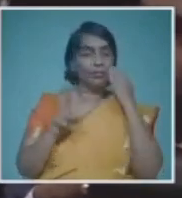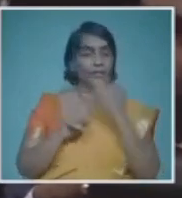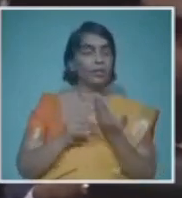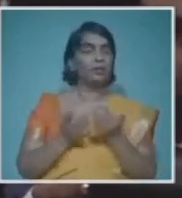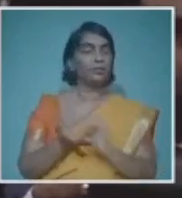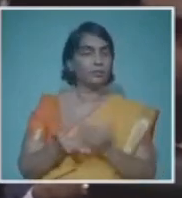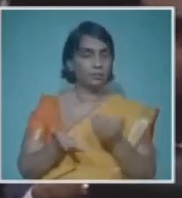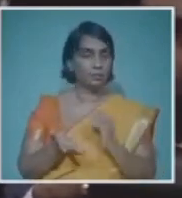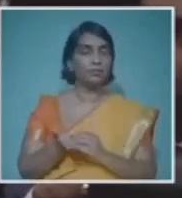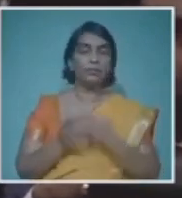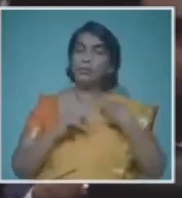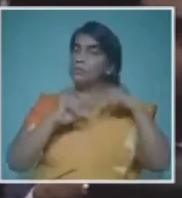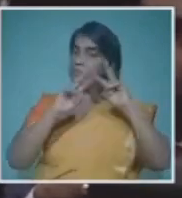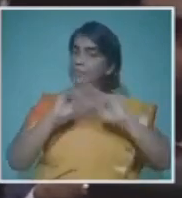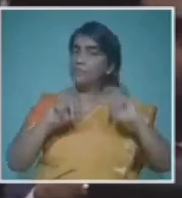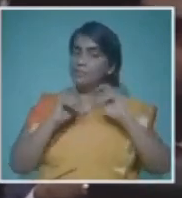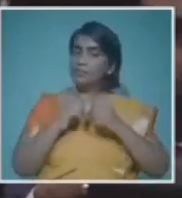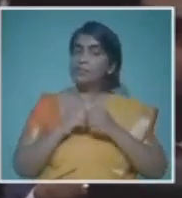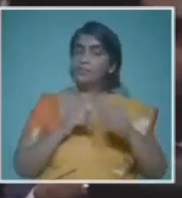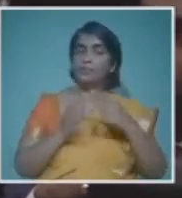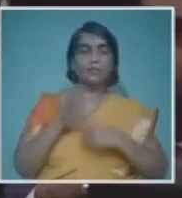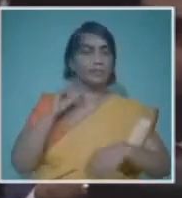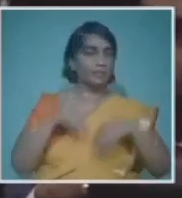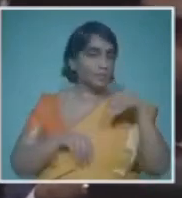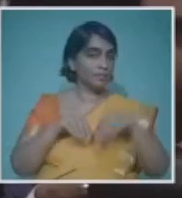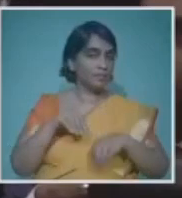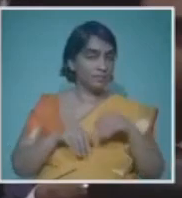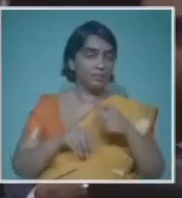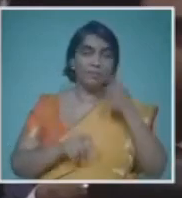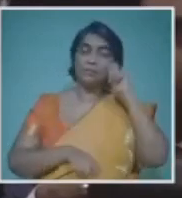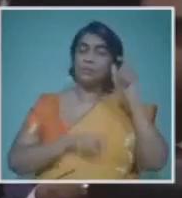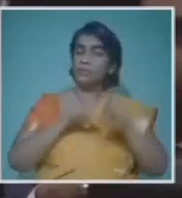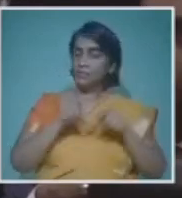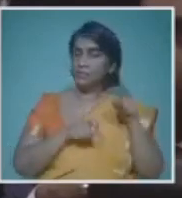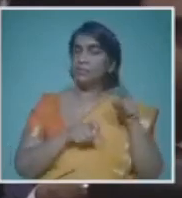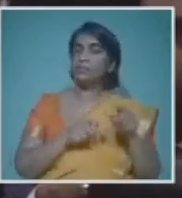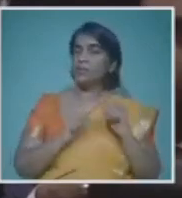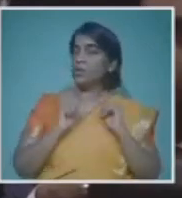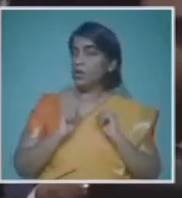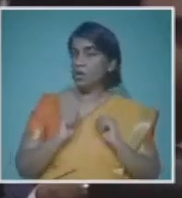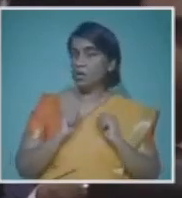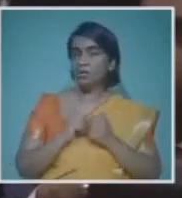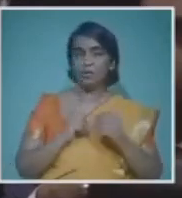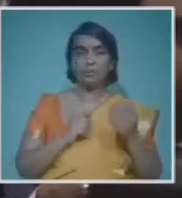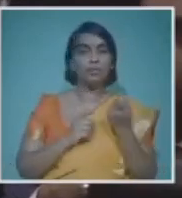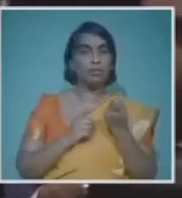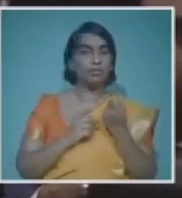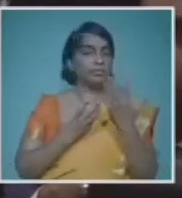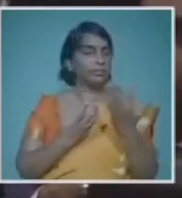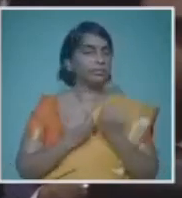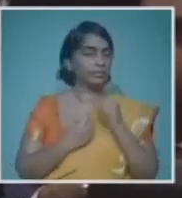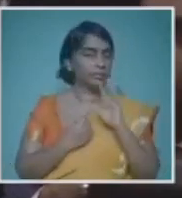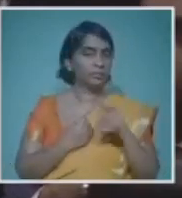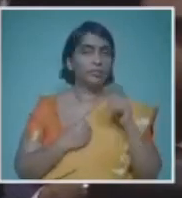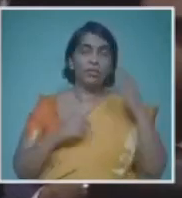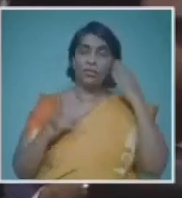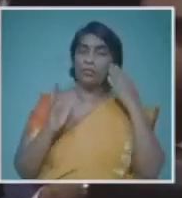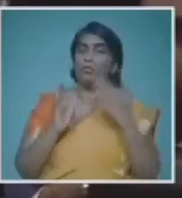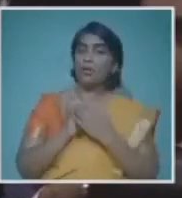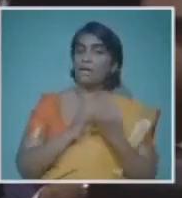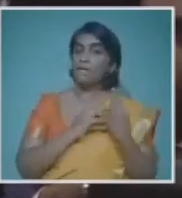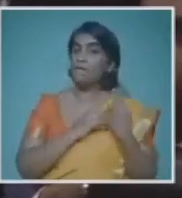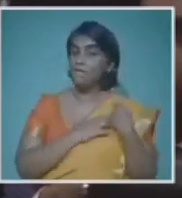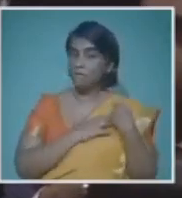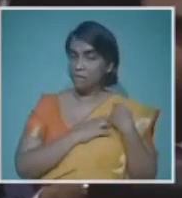නිරන්තර පරීක්ෂණ පවත්වන්න දේශපාලඥයෝ නැත්තම් නිලධාරීන් කොහොමද මේ වත්කම් ලබාගෙන තිබෙන්නේ, ඒ පිළිබඳව